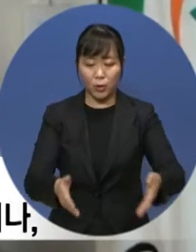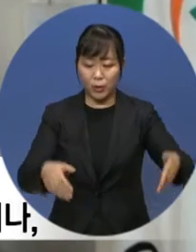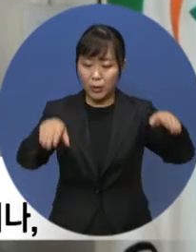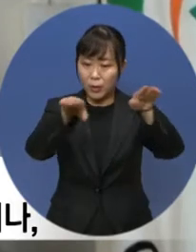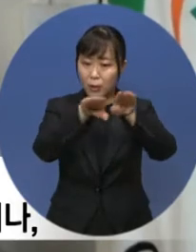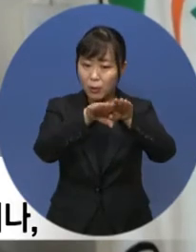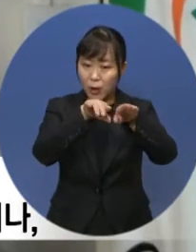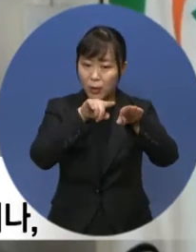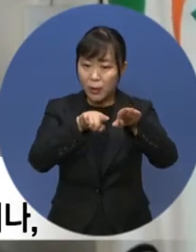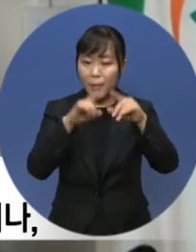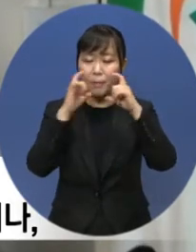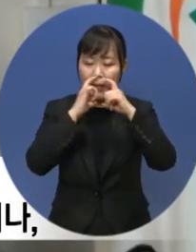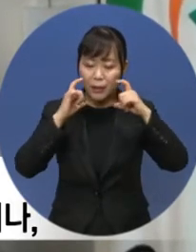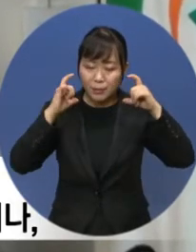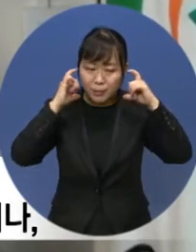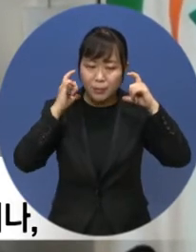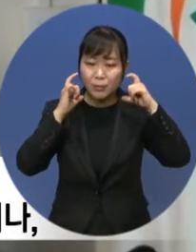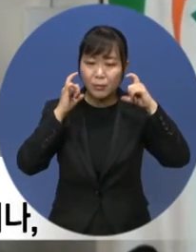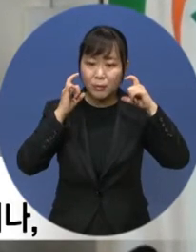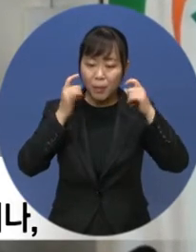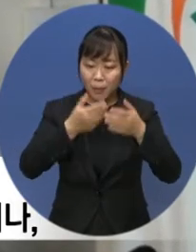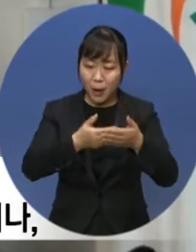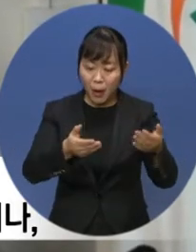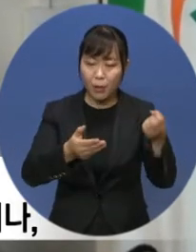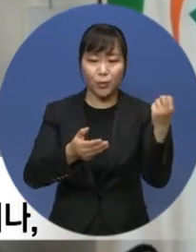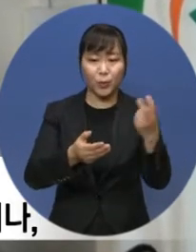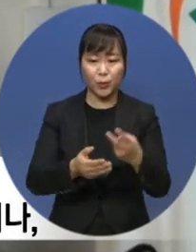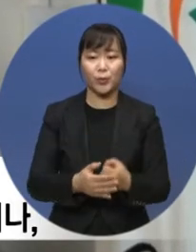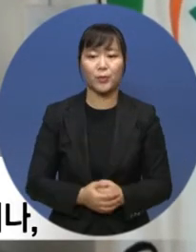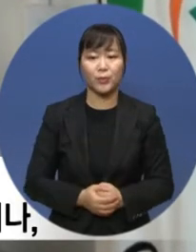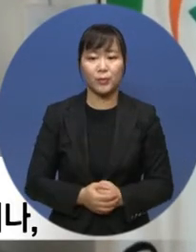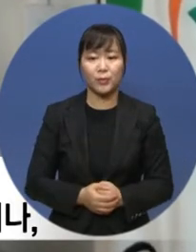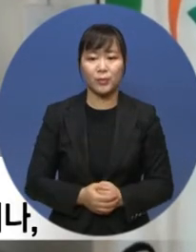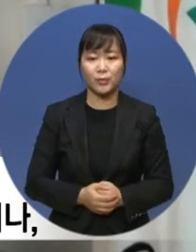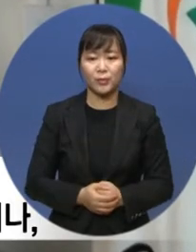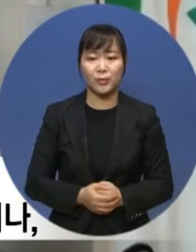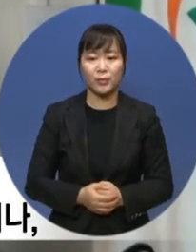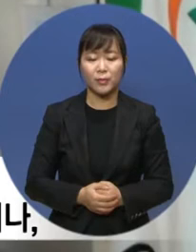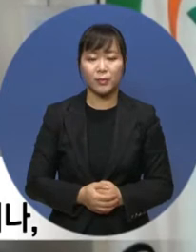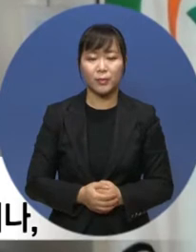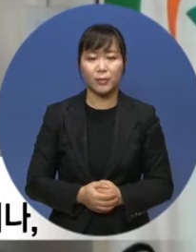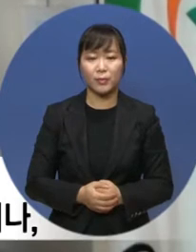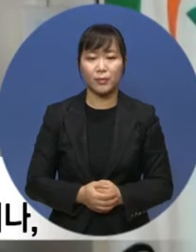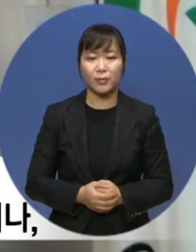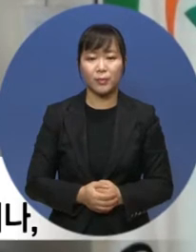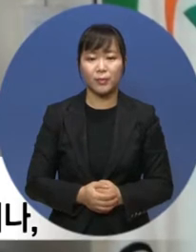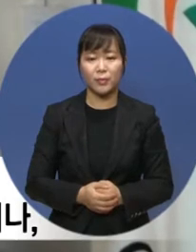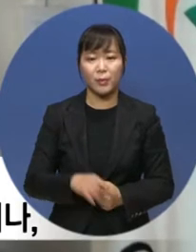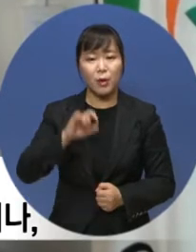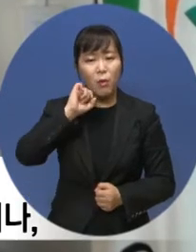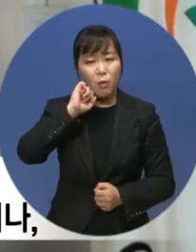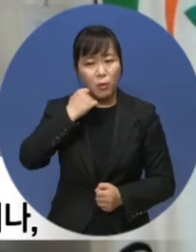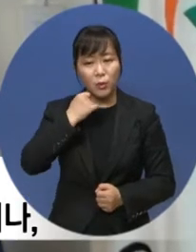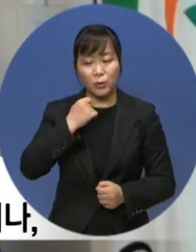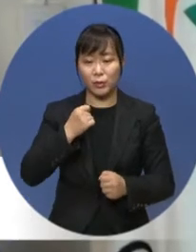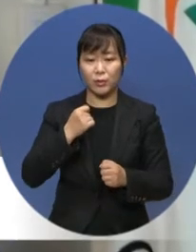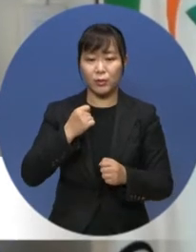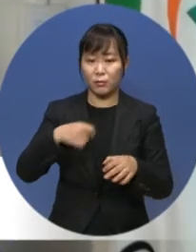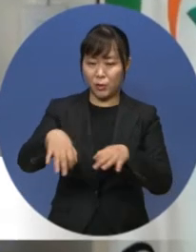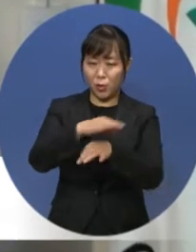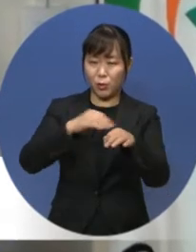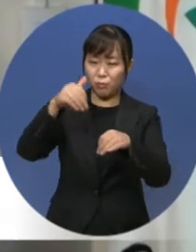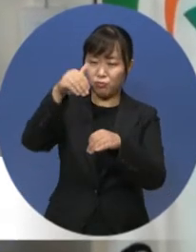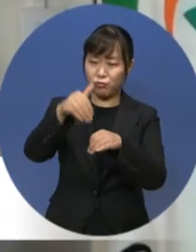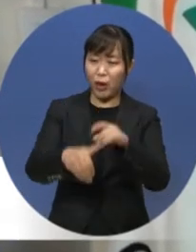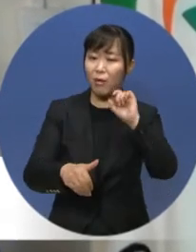불우한 기관에 마스크를 제공한다거나 또는 어려운 경제가